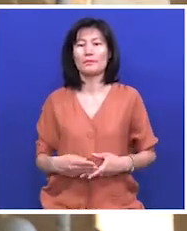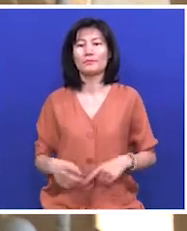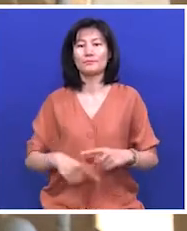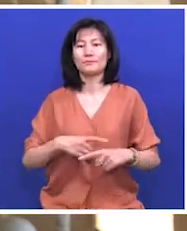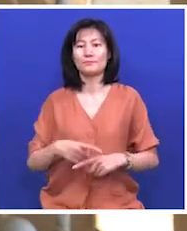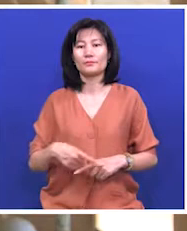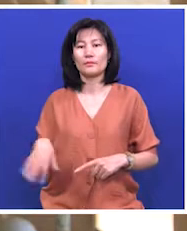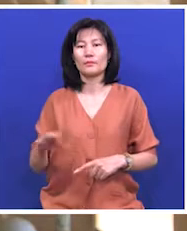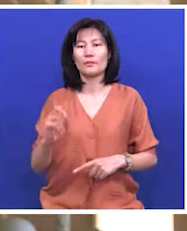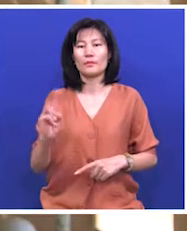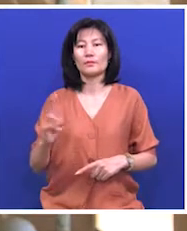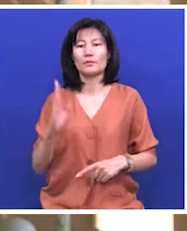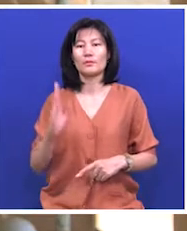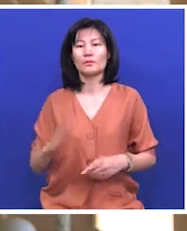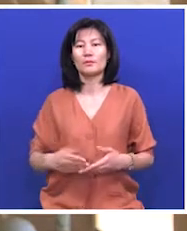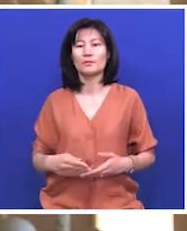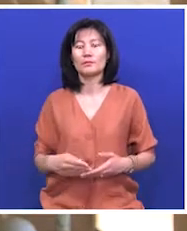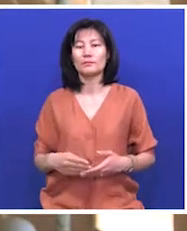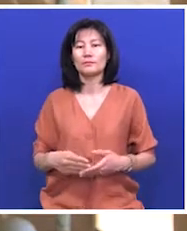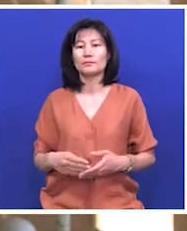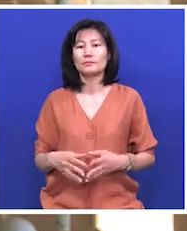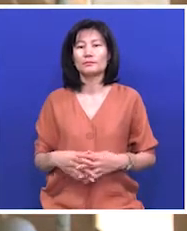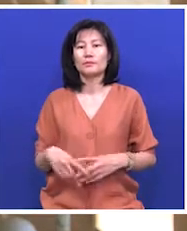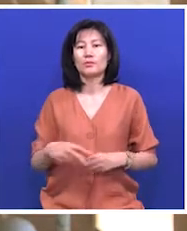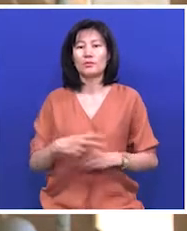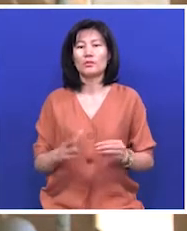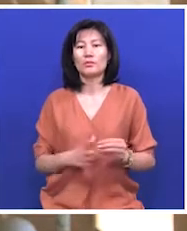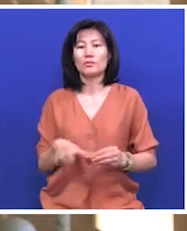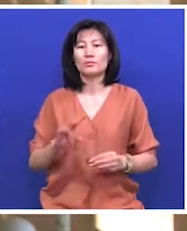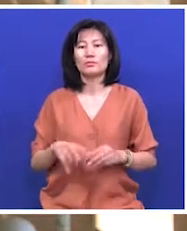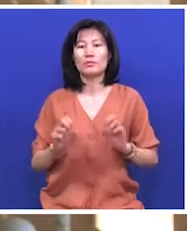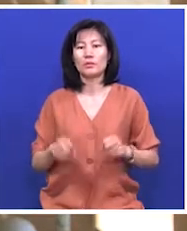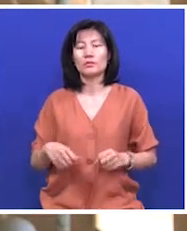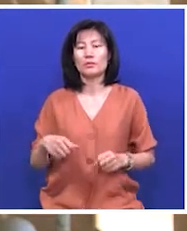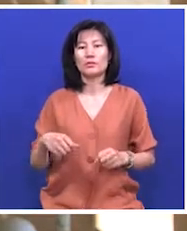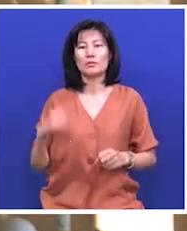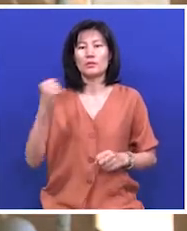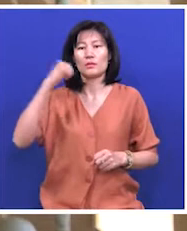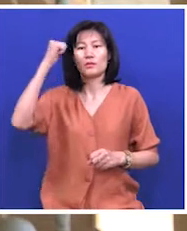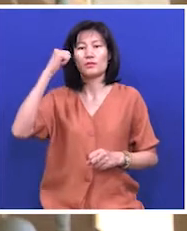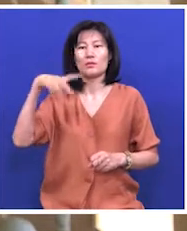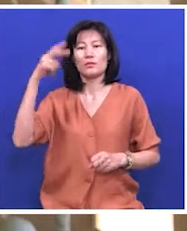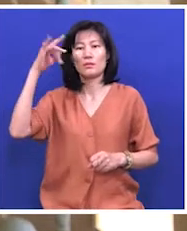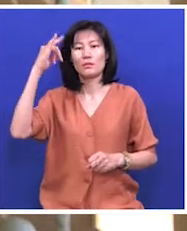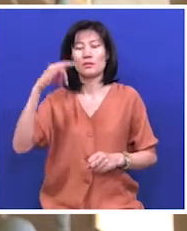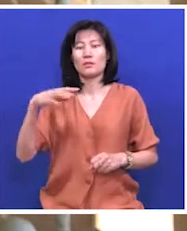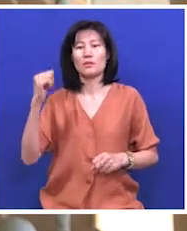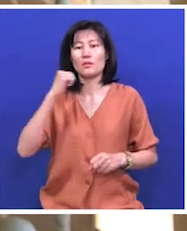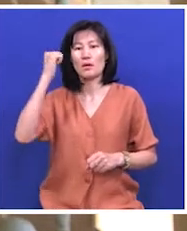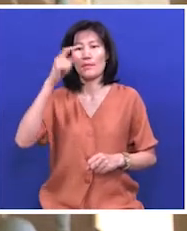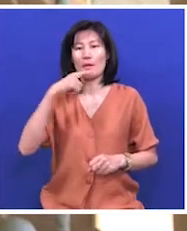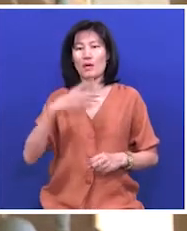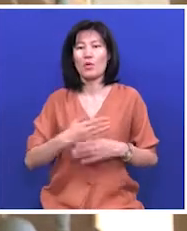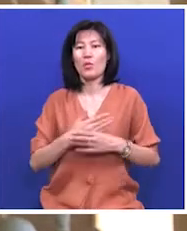Мемлекет тарапынан келетін болсақ барлық қолдаулар болып жатыр. 18 миллион қазақ халқына рахмет айтамыз. Бәрінен